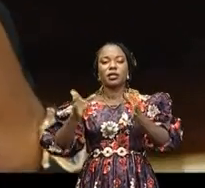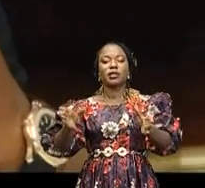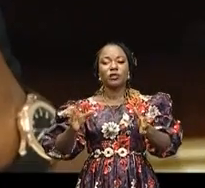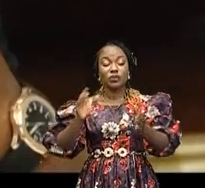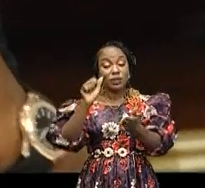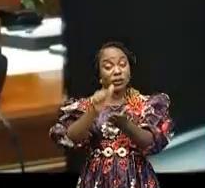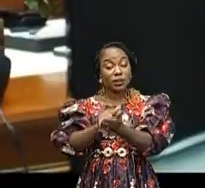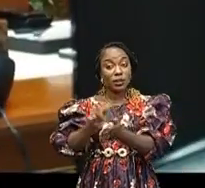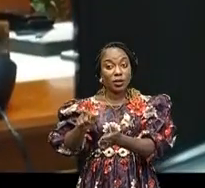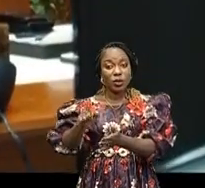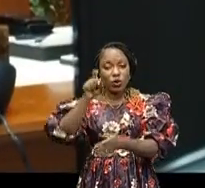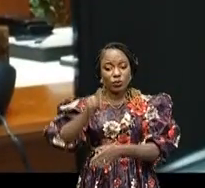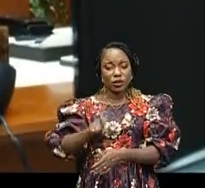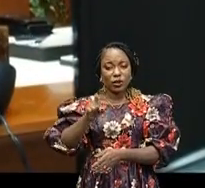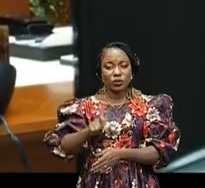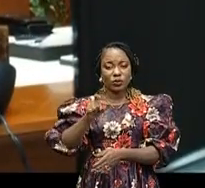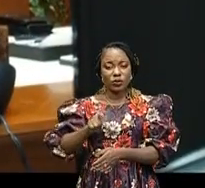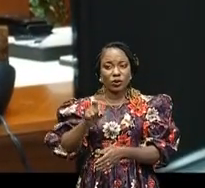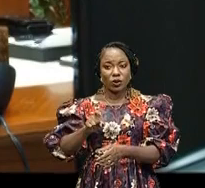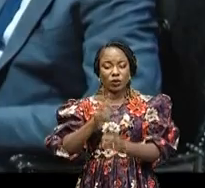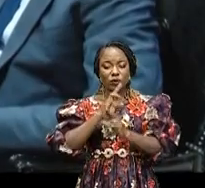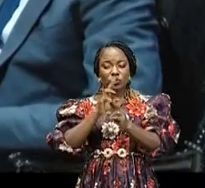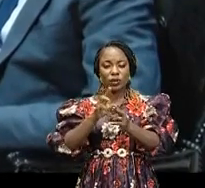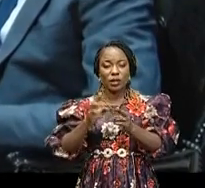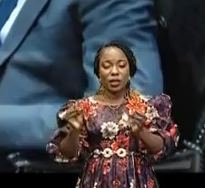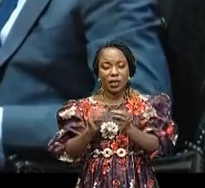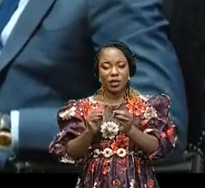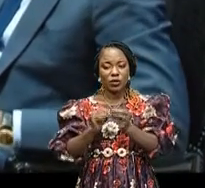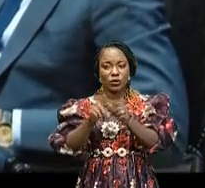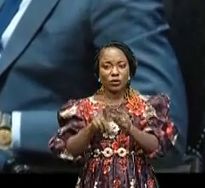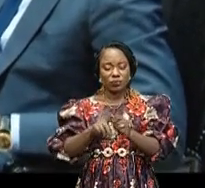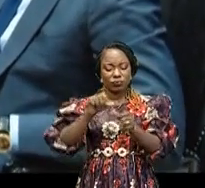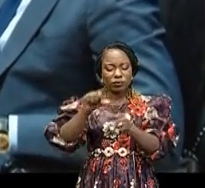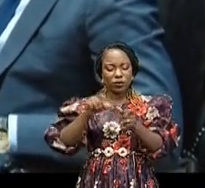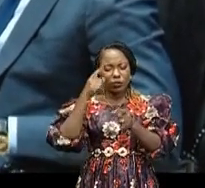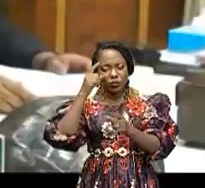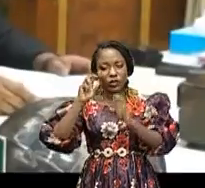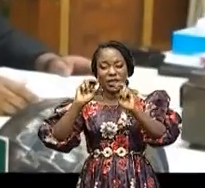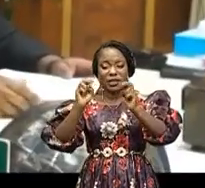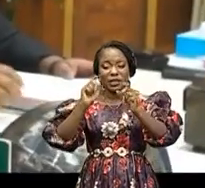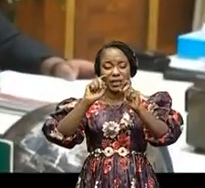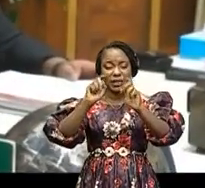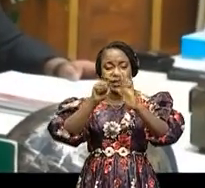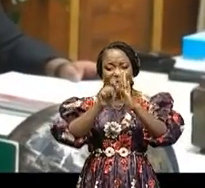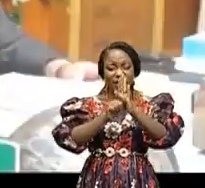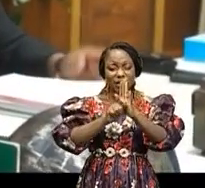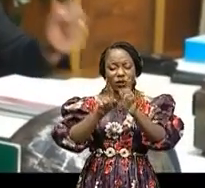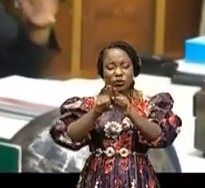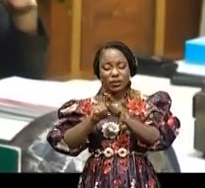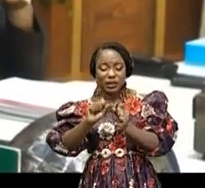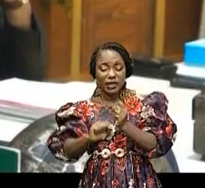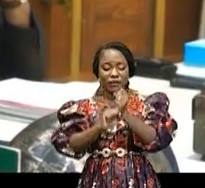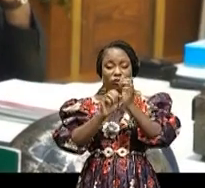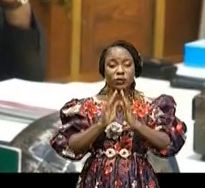systèmes nécessite que soient réunis certains préalables incontournables en termes de textes réglementaires, de renforcement